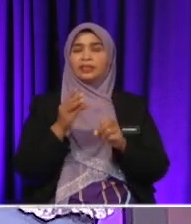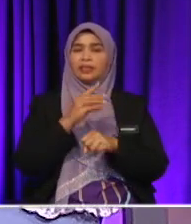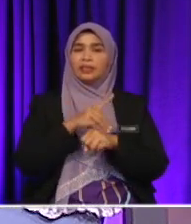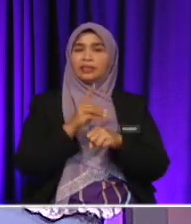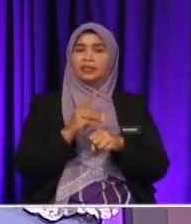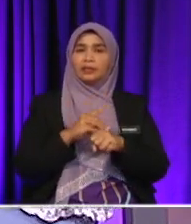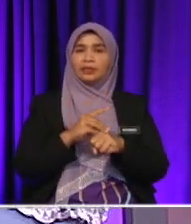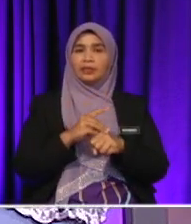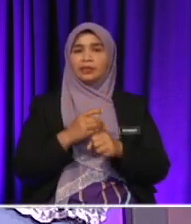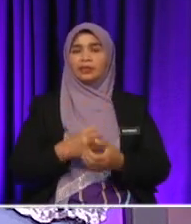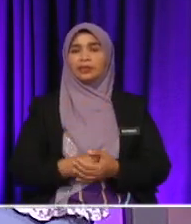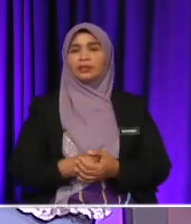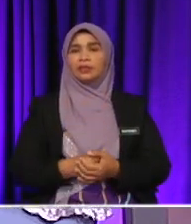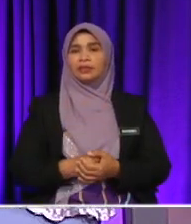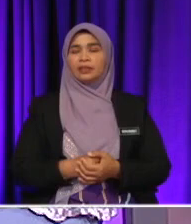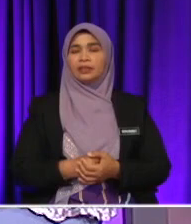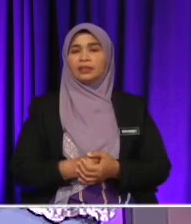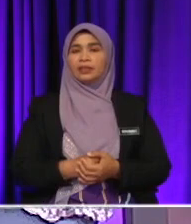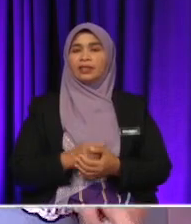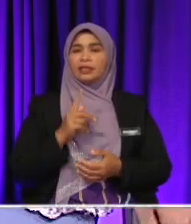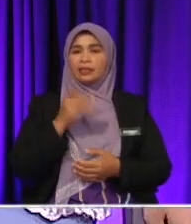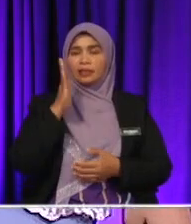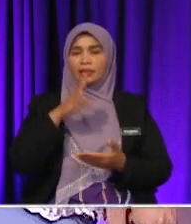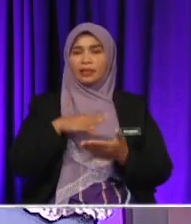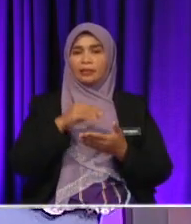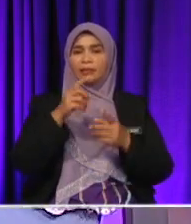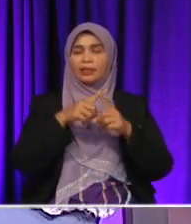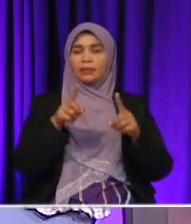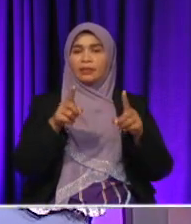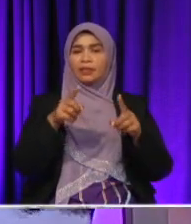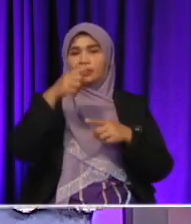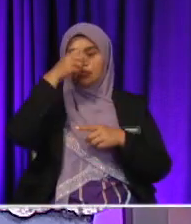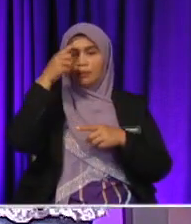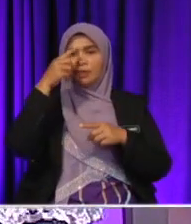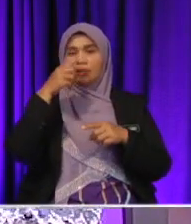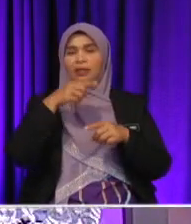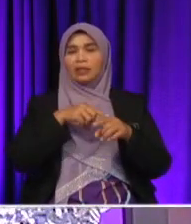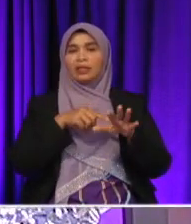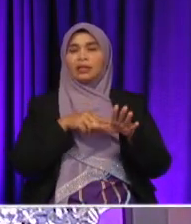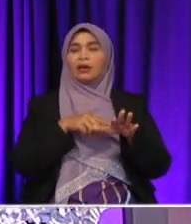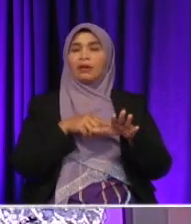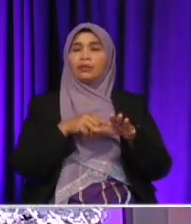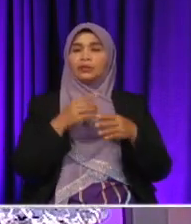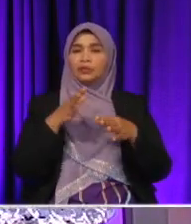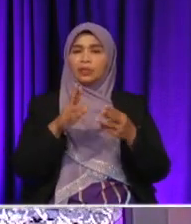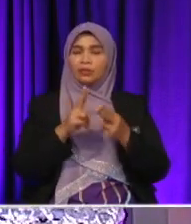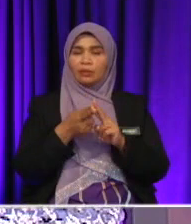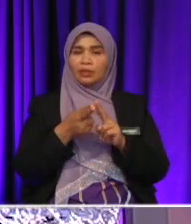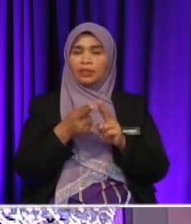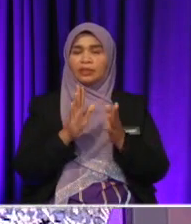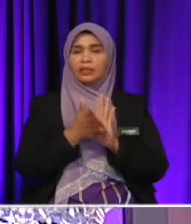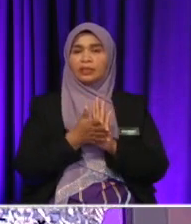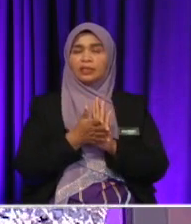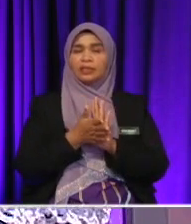agaknya daun dia di rumah saja jadi Duri kerja lagi kita belajar tapi Sebab daun dia telah diubah Swan jadi duri duri